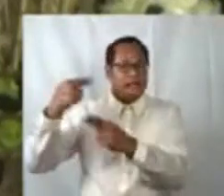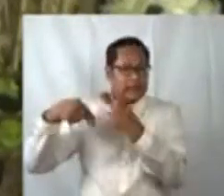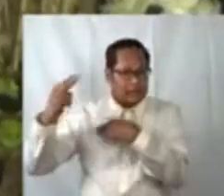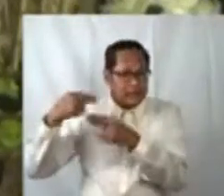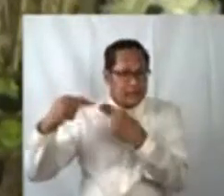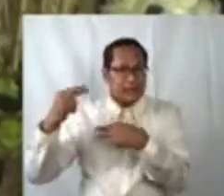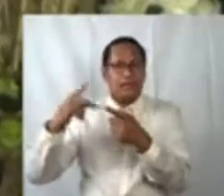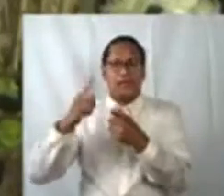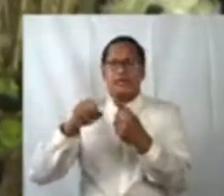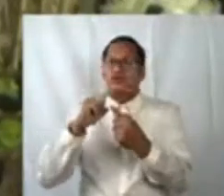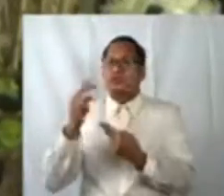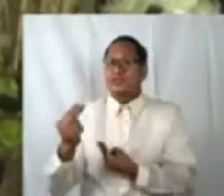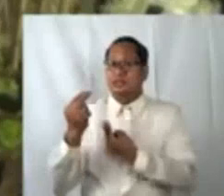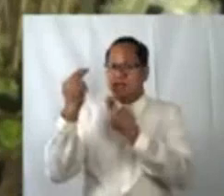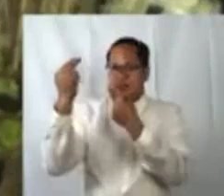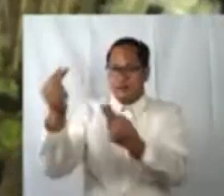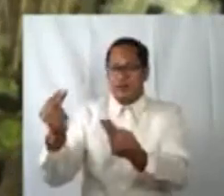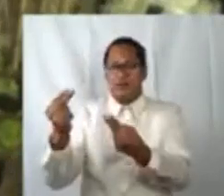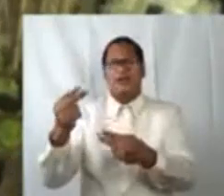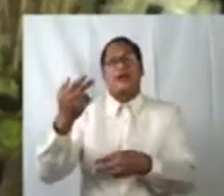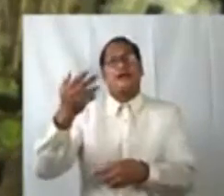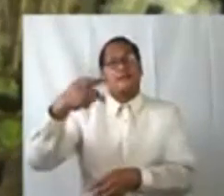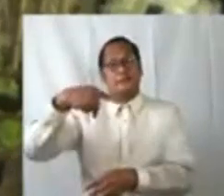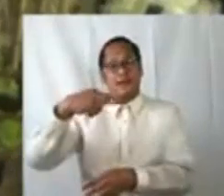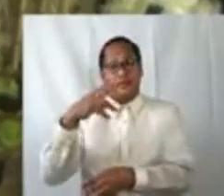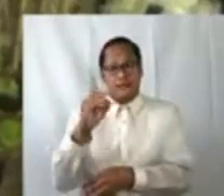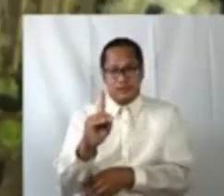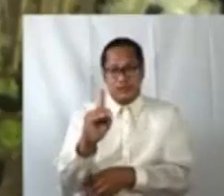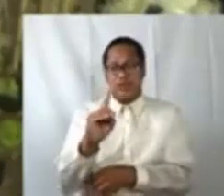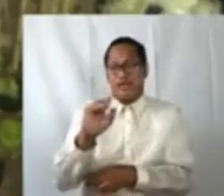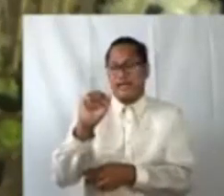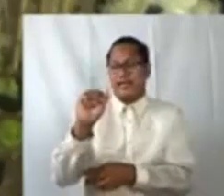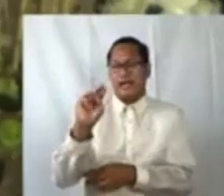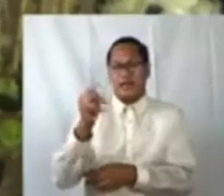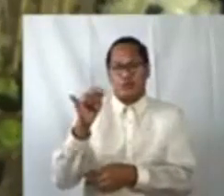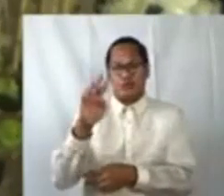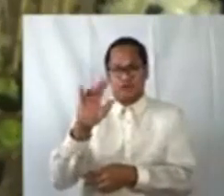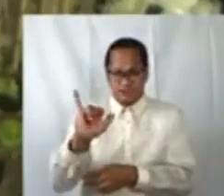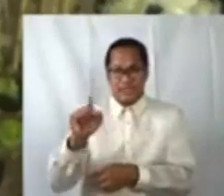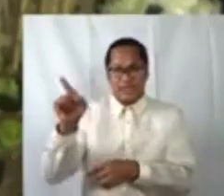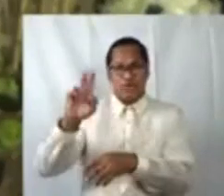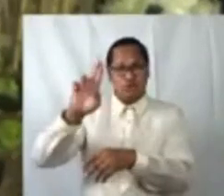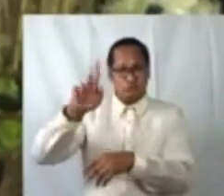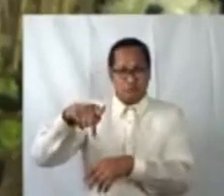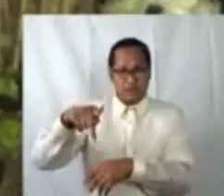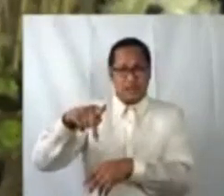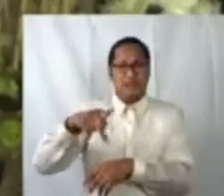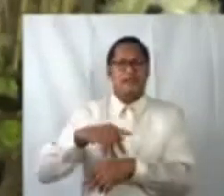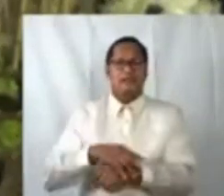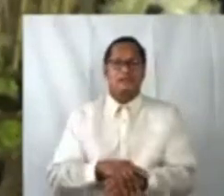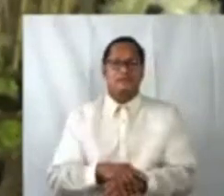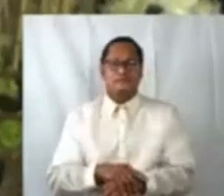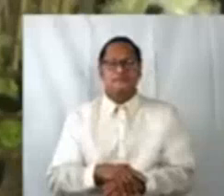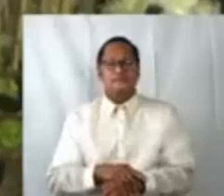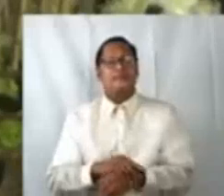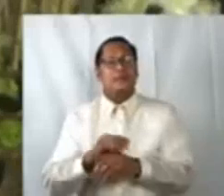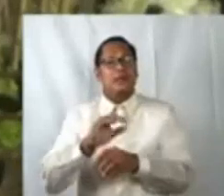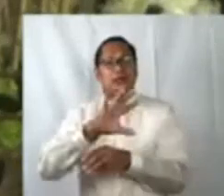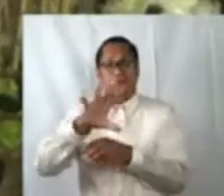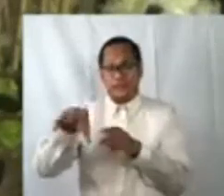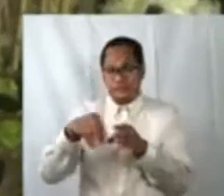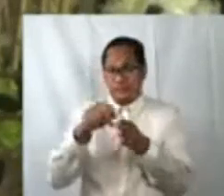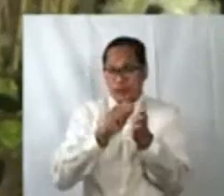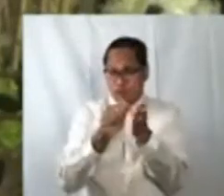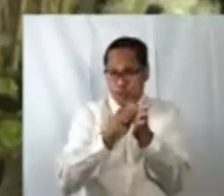at kandidato o magtatapos ng PhD sa antropolohiya sa UP Diliman. Kasamang nagsulat